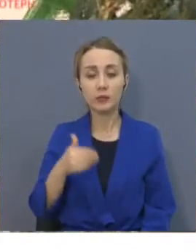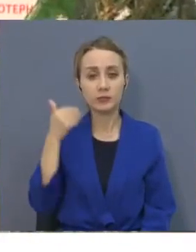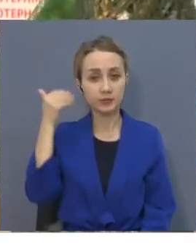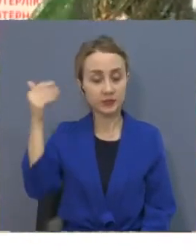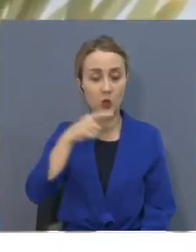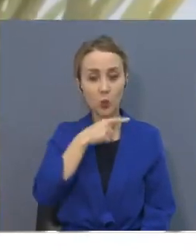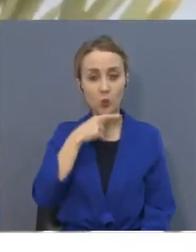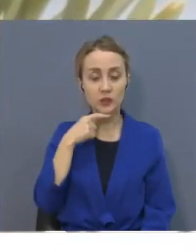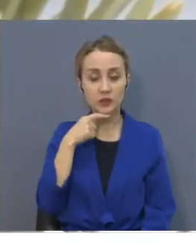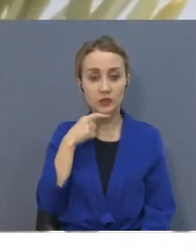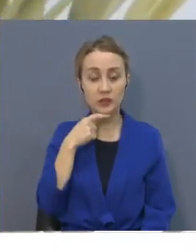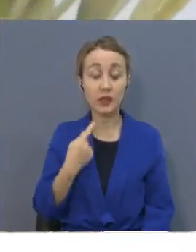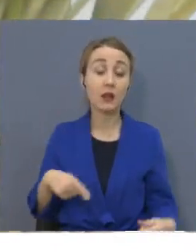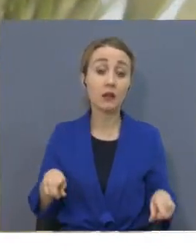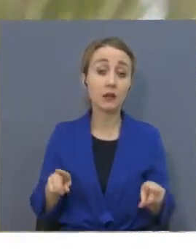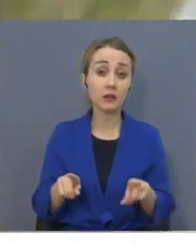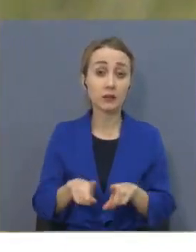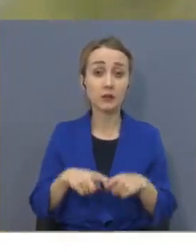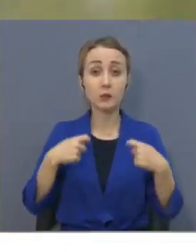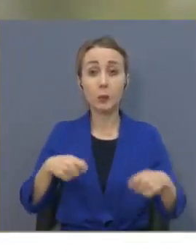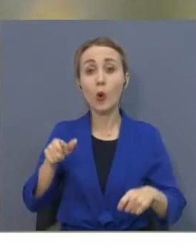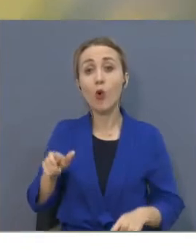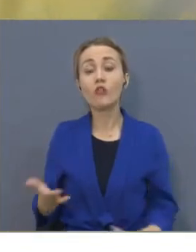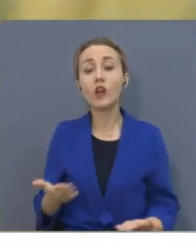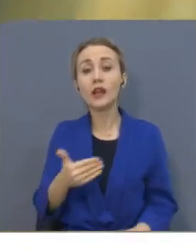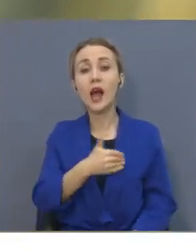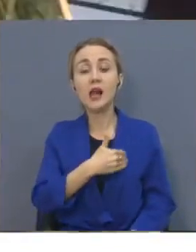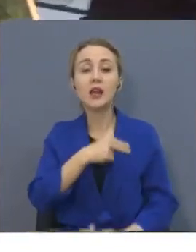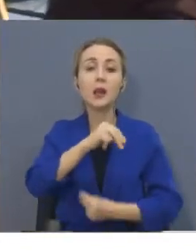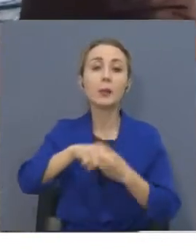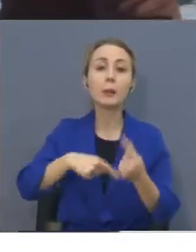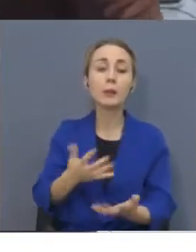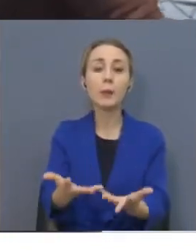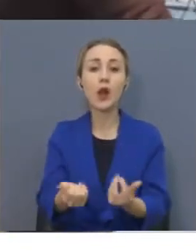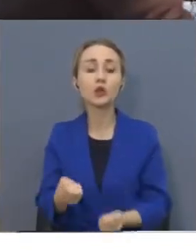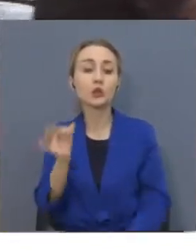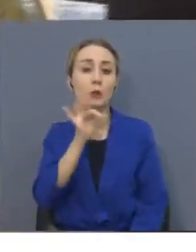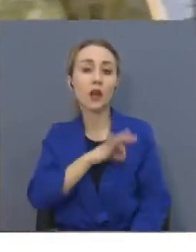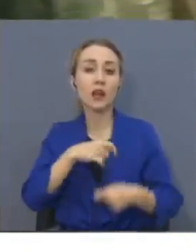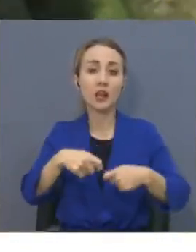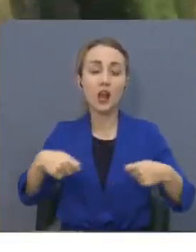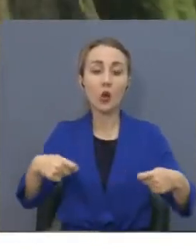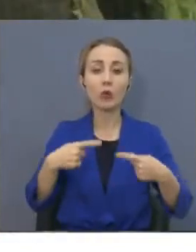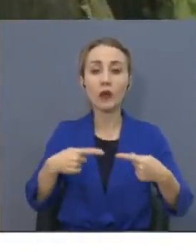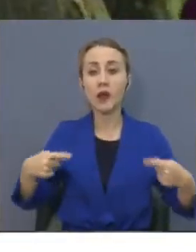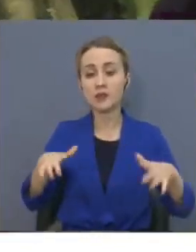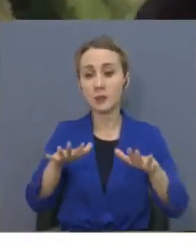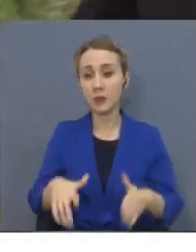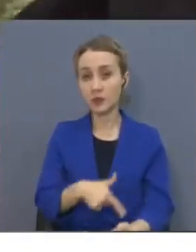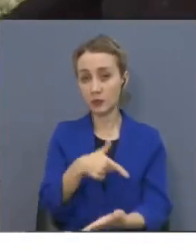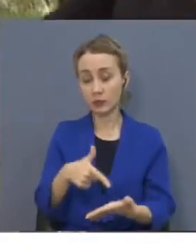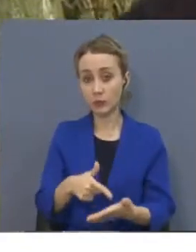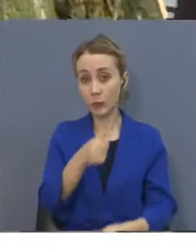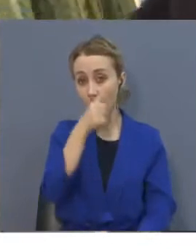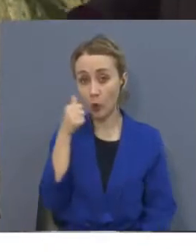края. Таким образом, продавцы, которые хотят вести бизнес и получать прибыль, торгуют в разных частях города. В